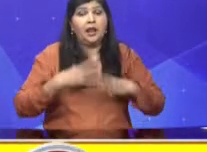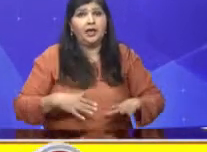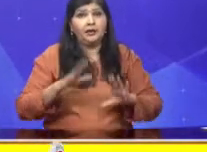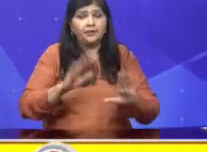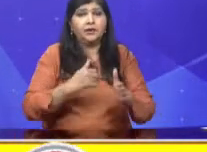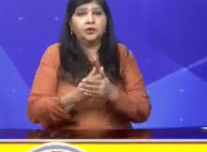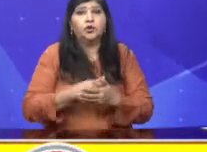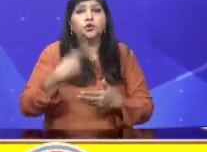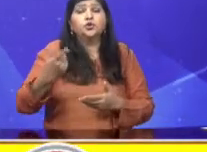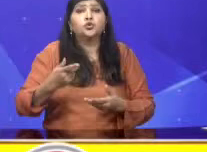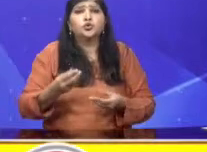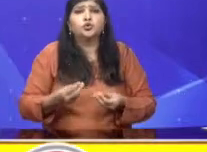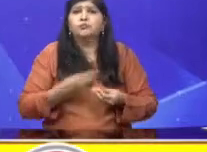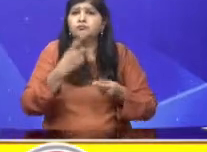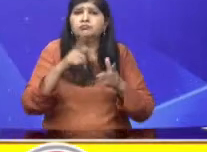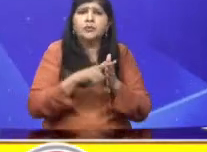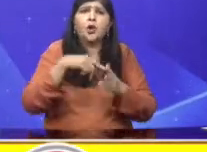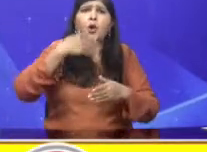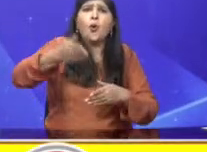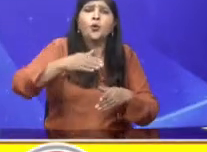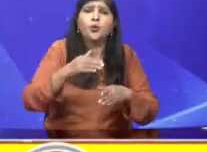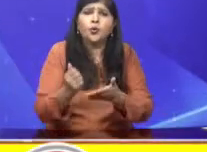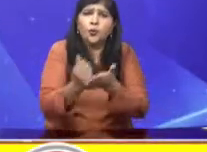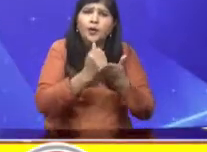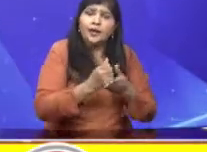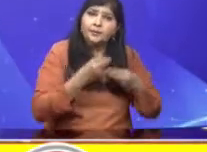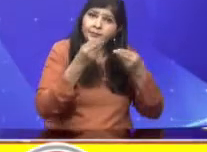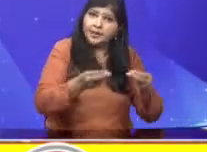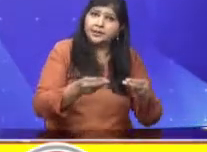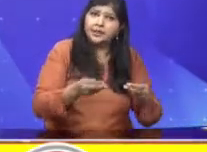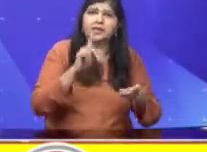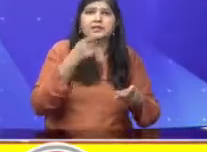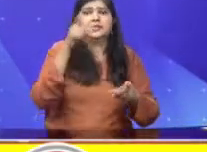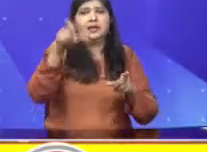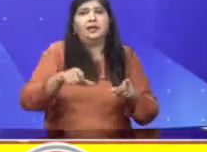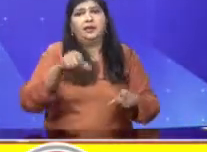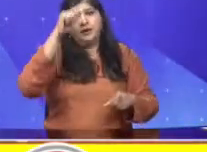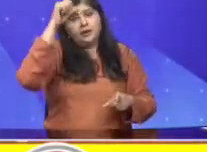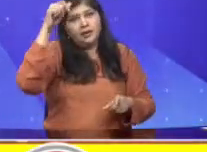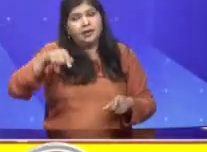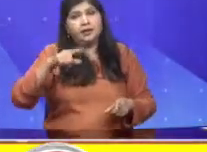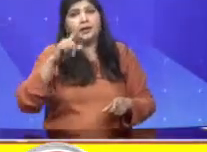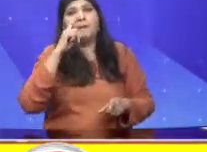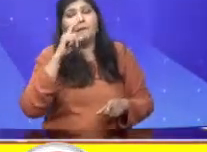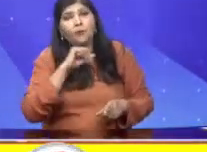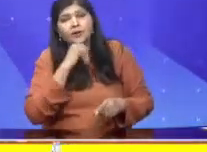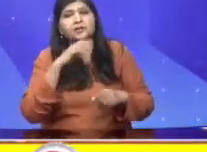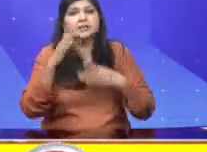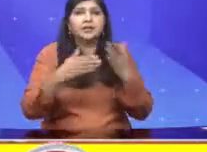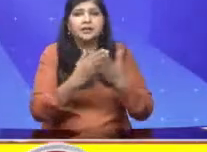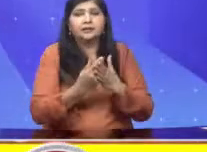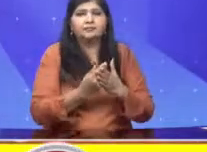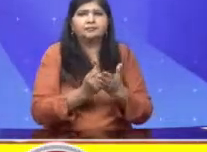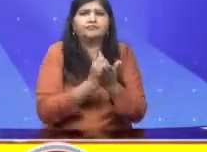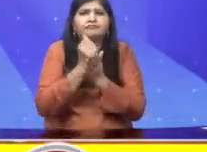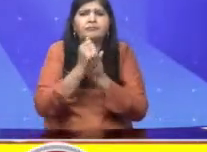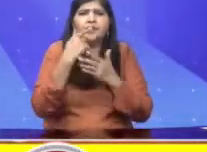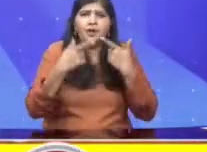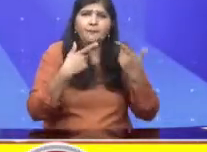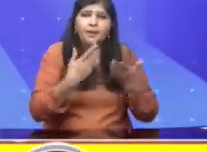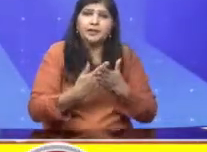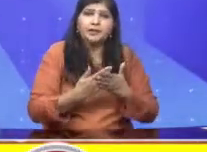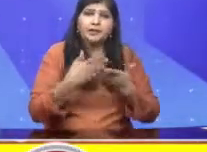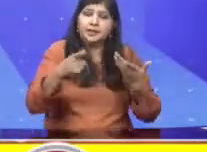जो परोपकार के लिए जीता है। भारत मा के बेटे बेटियों के परोपकार एक प्रयासों की बात है।